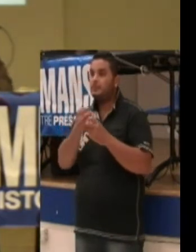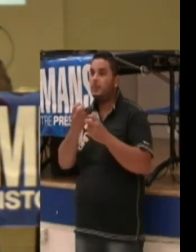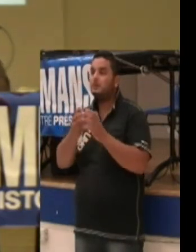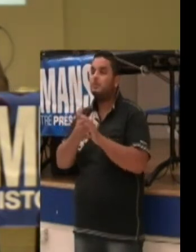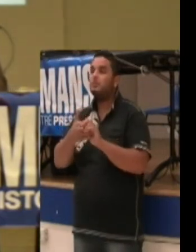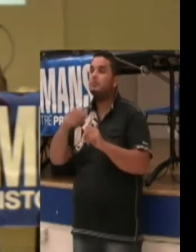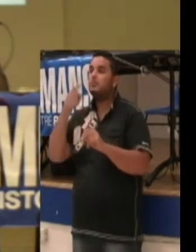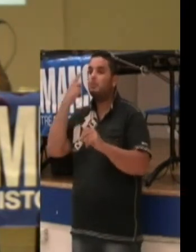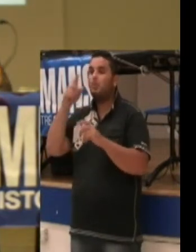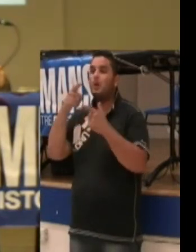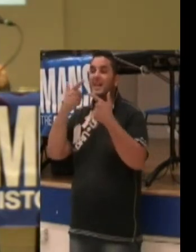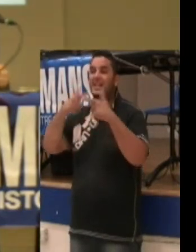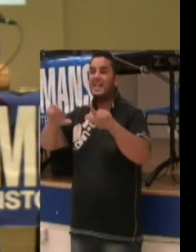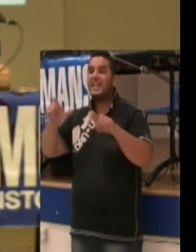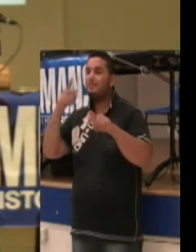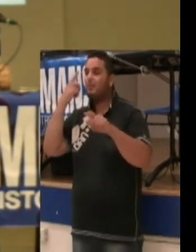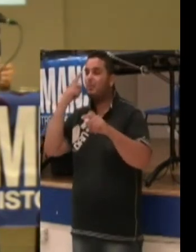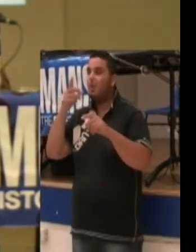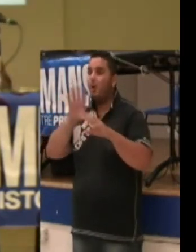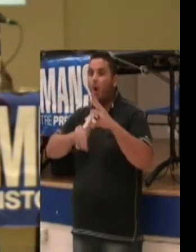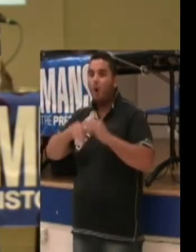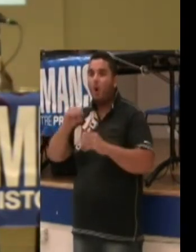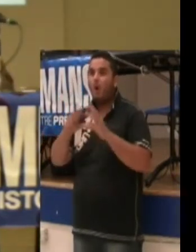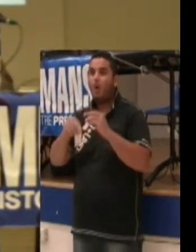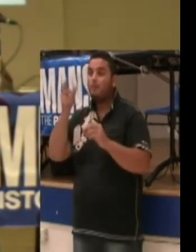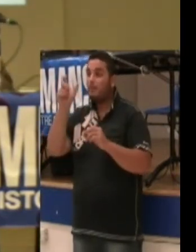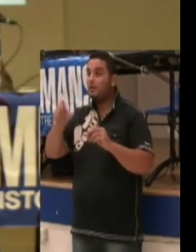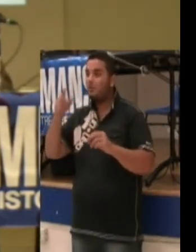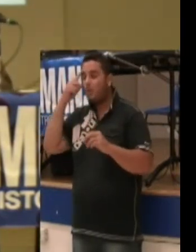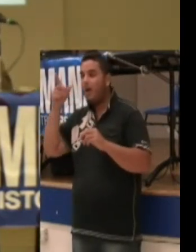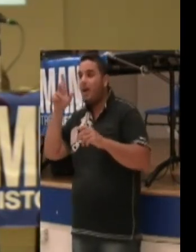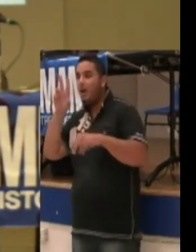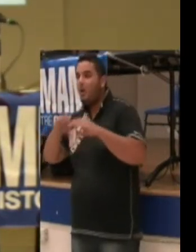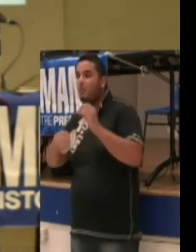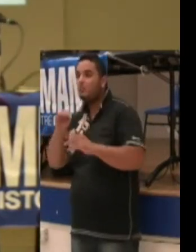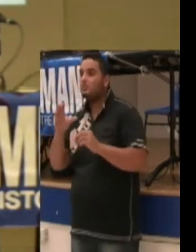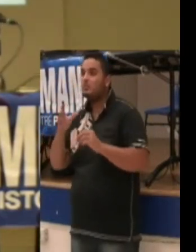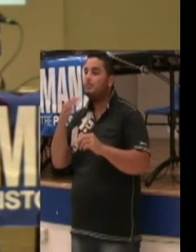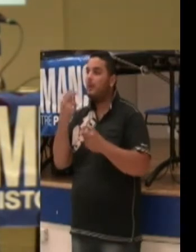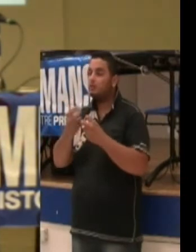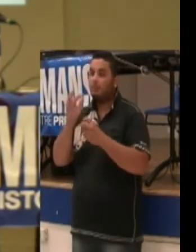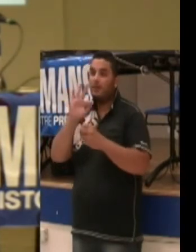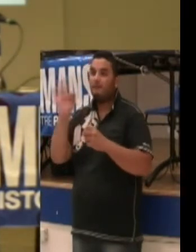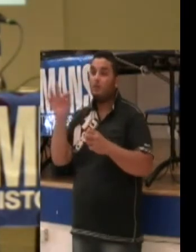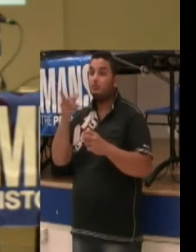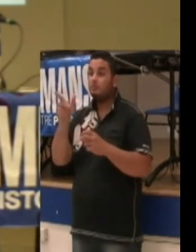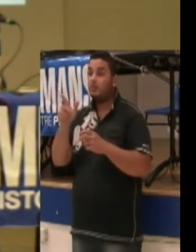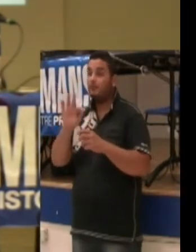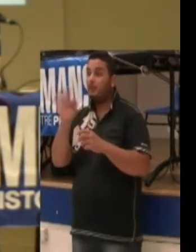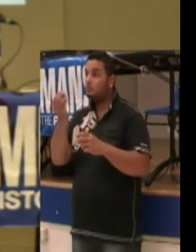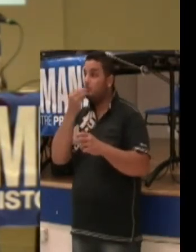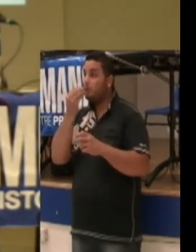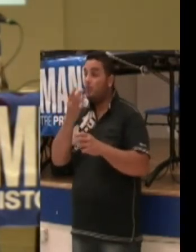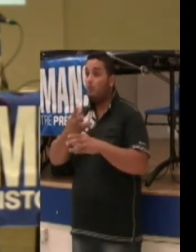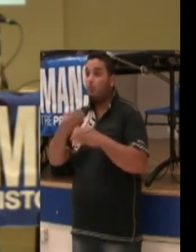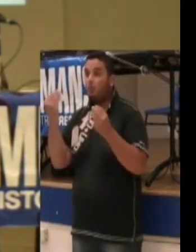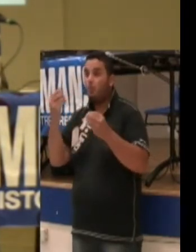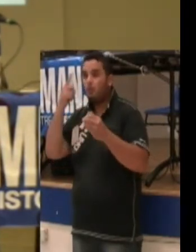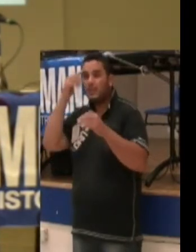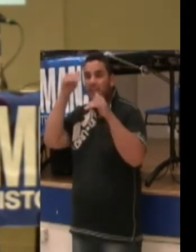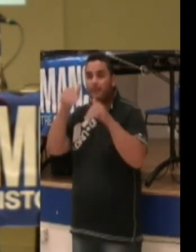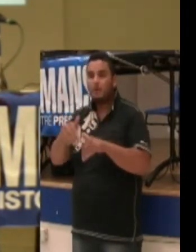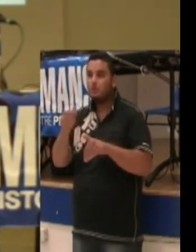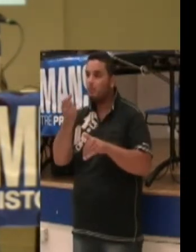plus libre, beaucoup plus heureux, et au final, par exemple en France, c'est le pays où on consomme le plus d'antidépresseurs. Donc c'est